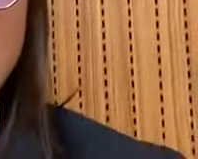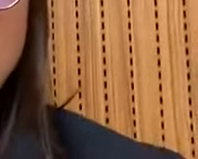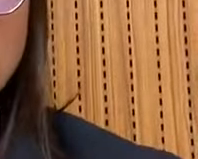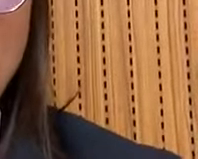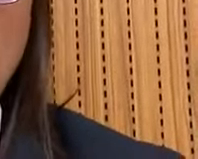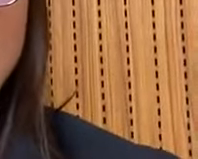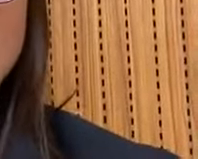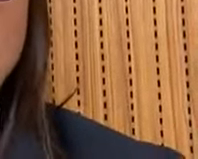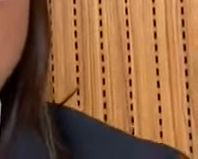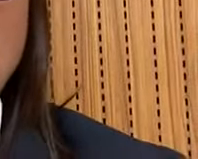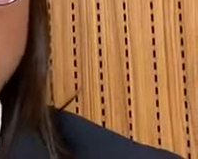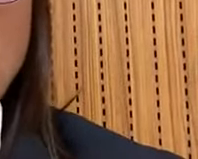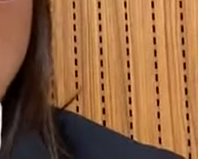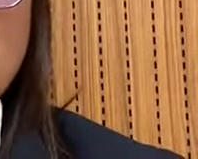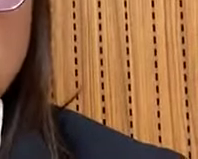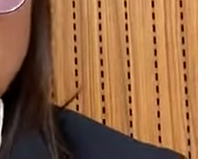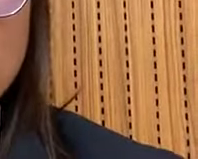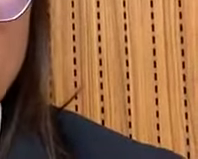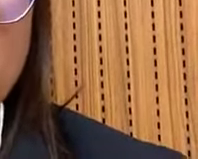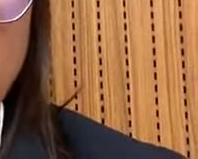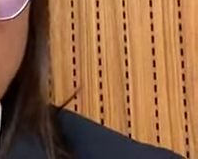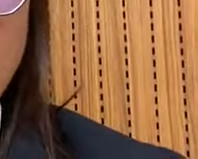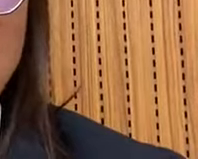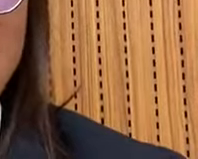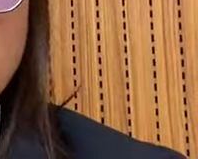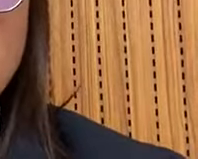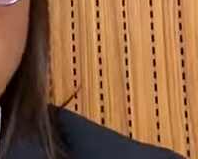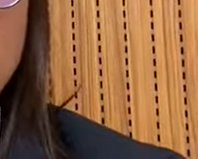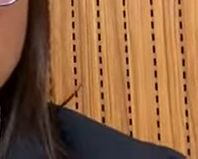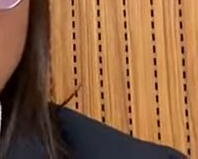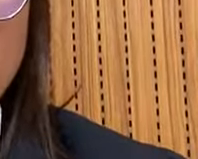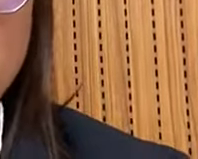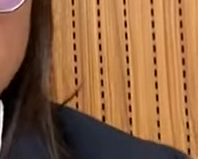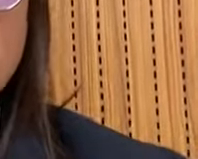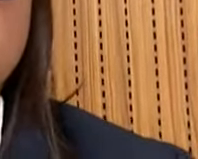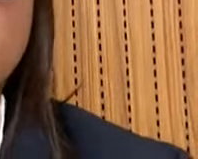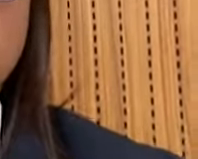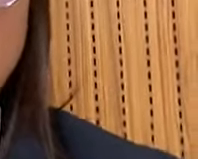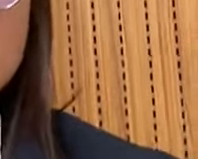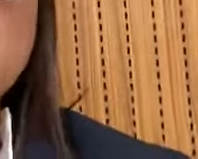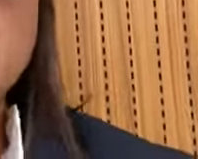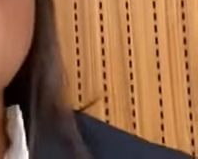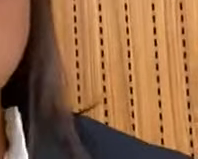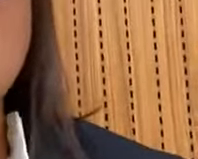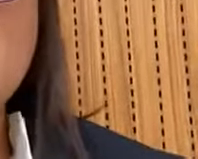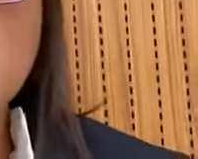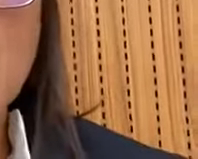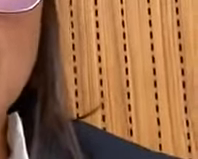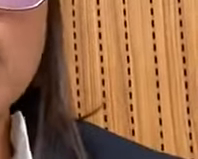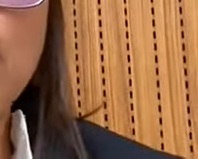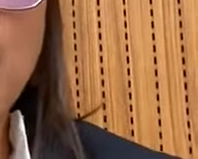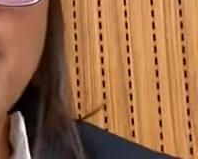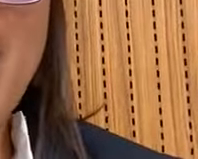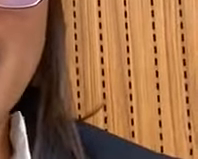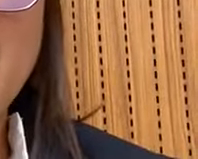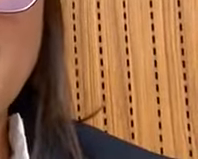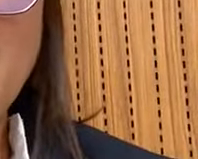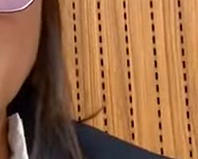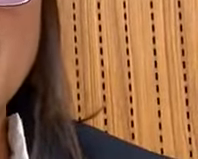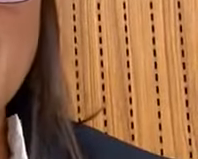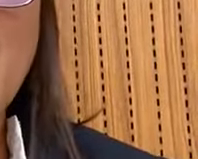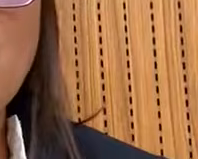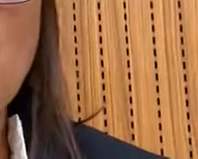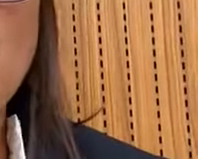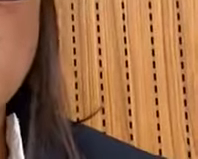คะการอภิปรายไม่วางใจรัฐมนตรีเป็นรายบุคคลซึ่งนายกรัฐมนตรีก็เป็นหนึ่งใน10รัฐมนตรีที่ถูกอภิปราย